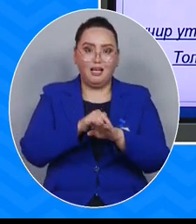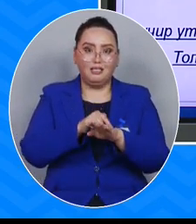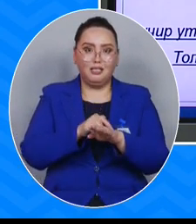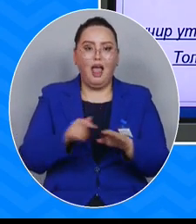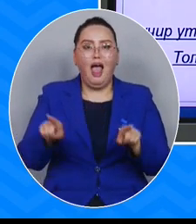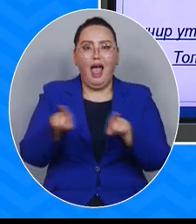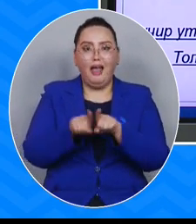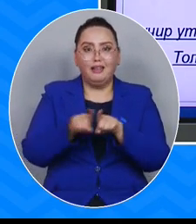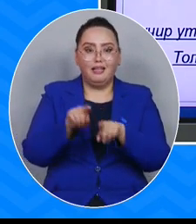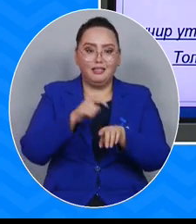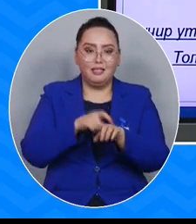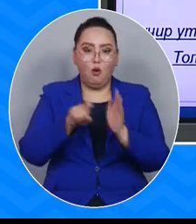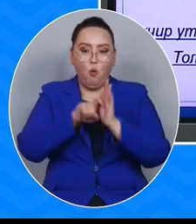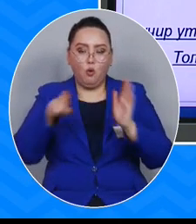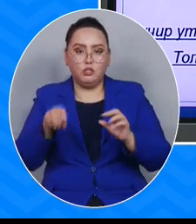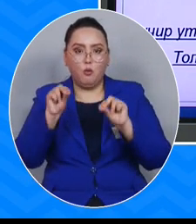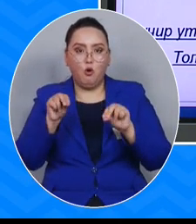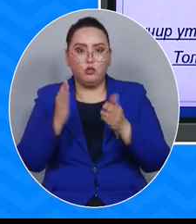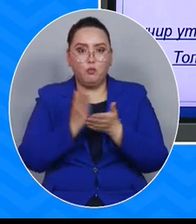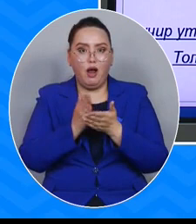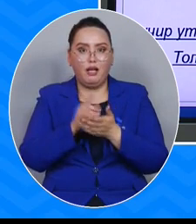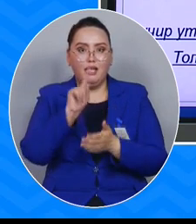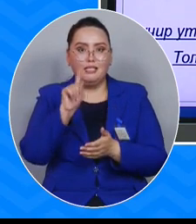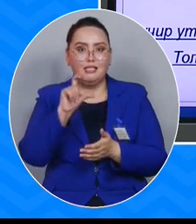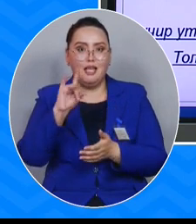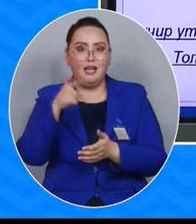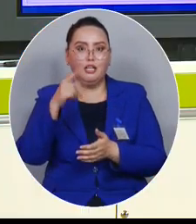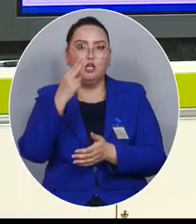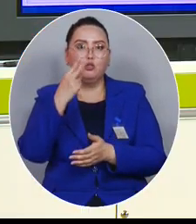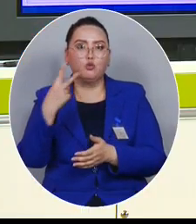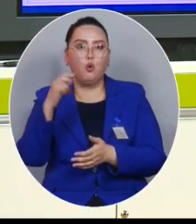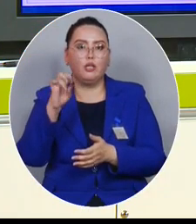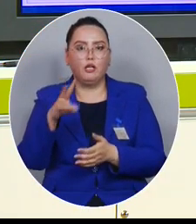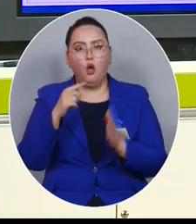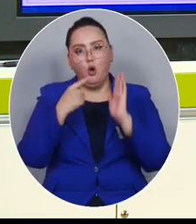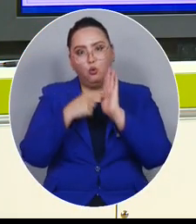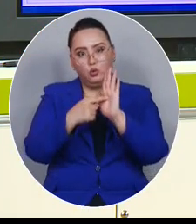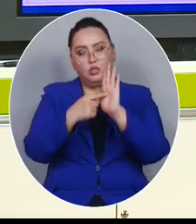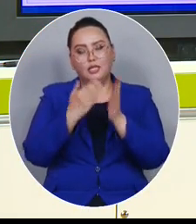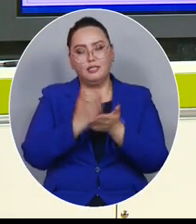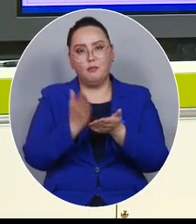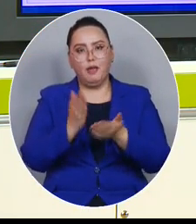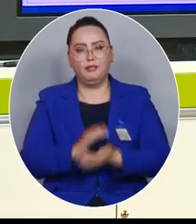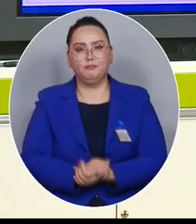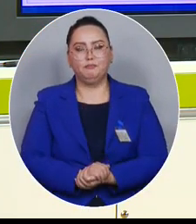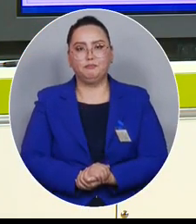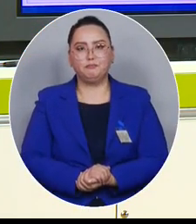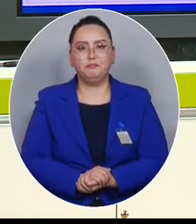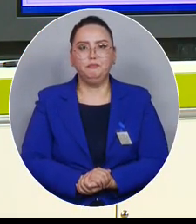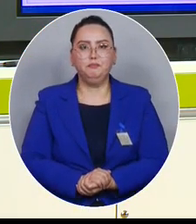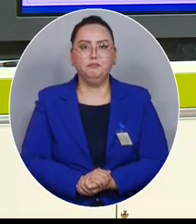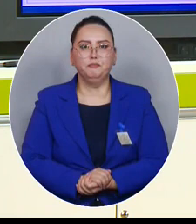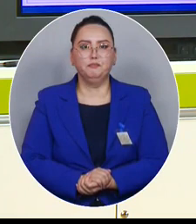өрхилж байнаа нөгцэлүүдэн. Задыхээр энэдээс бэднар яг юүгэждүүнээж болохоог хэр, хэрэг явдлээг негэн цах зэрэгцэвсэн өөзөсэн